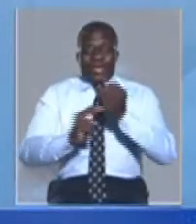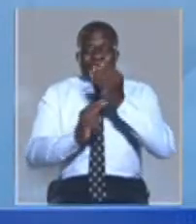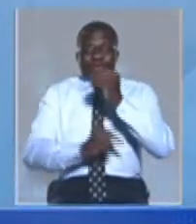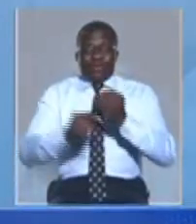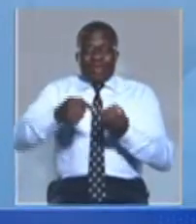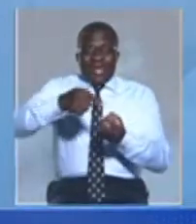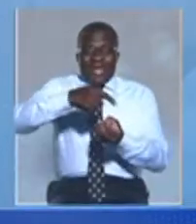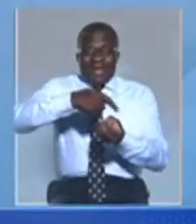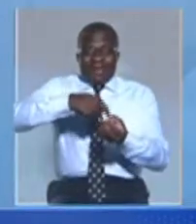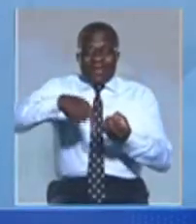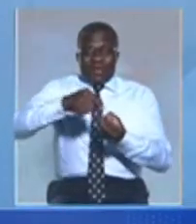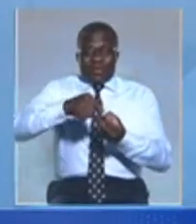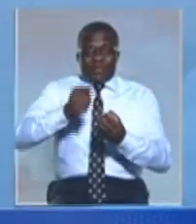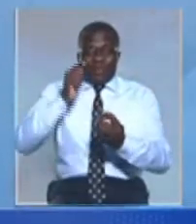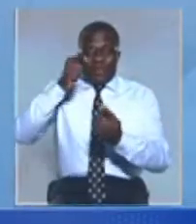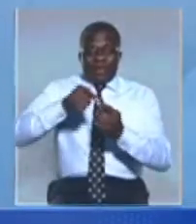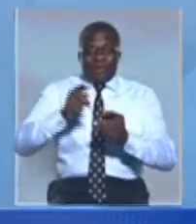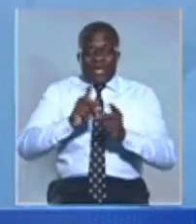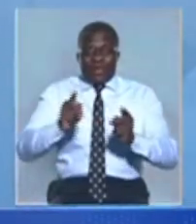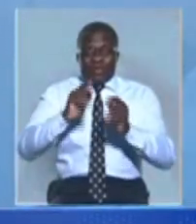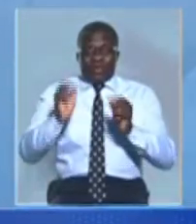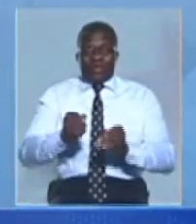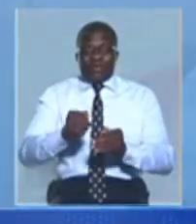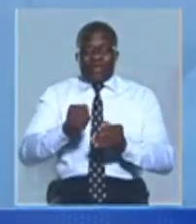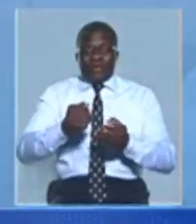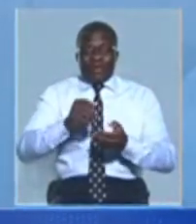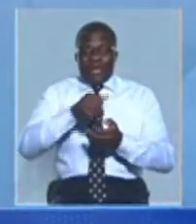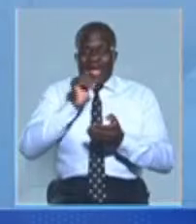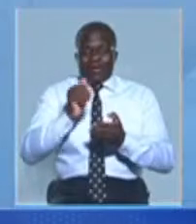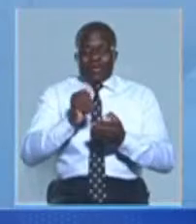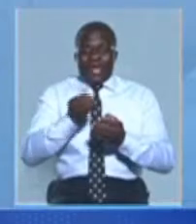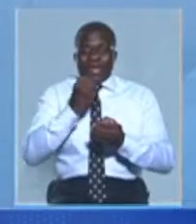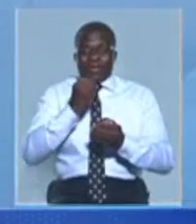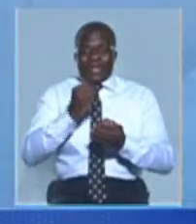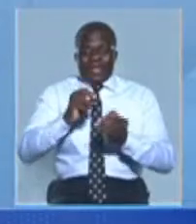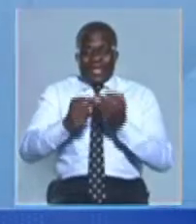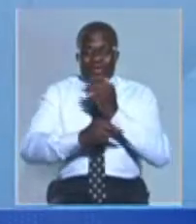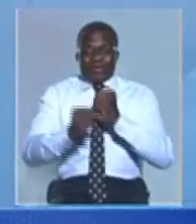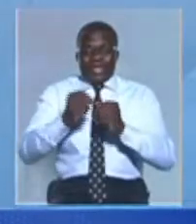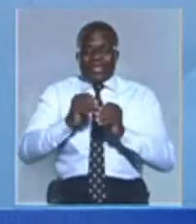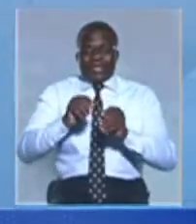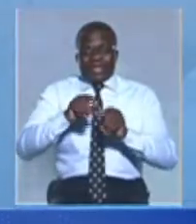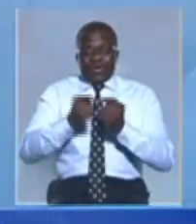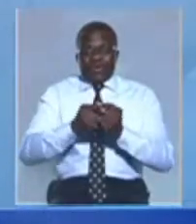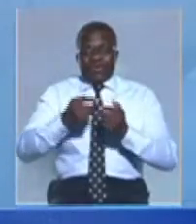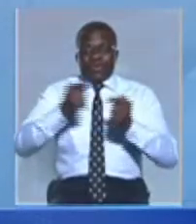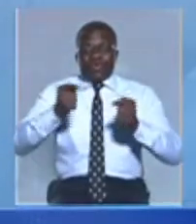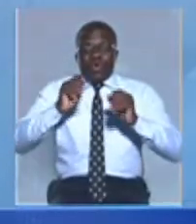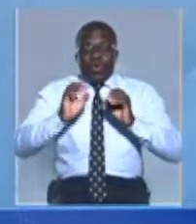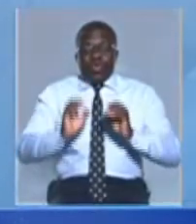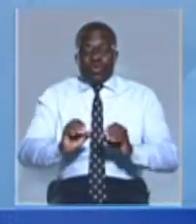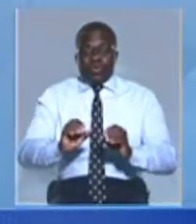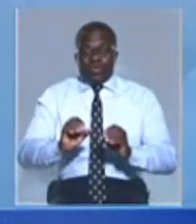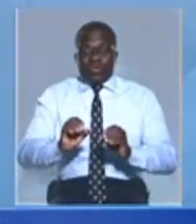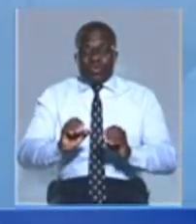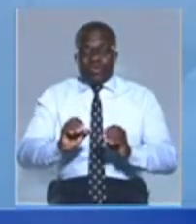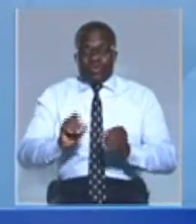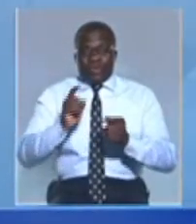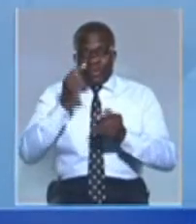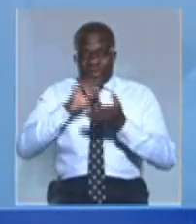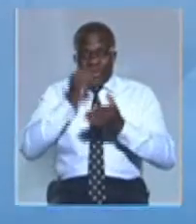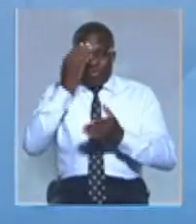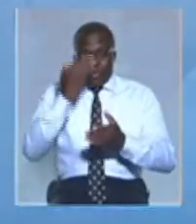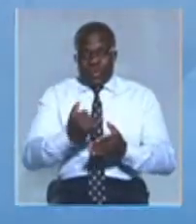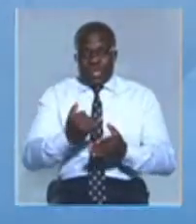ses environs vers une plateforme agroalimentaire régionale dans l'agglomération du Grand Nokwe. À cet